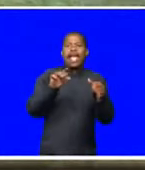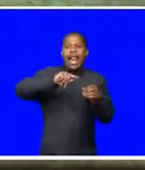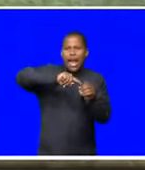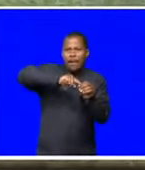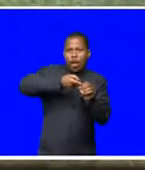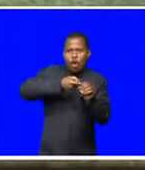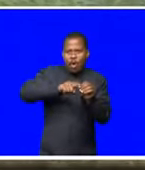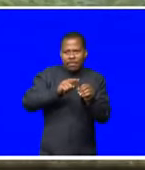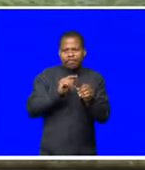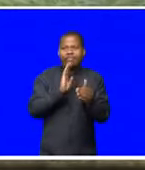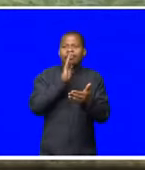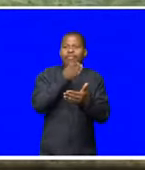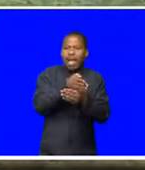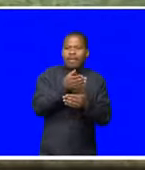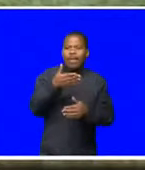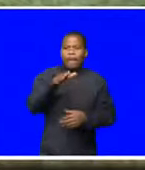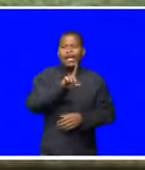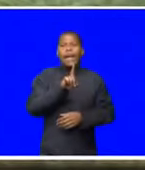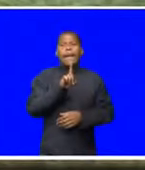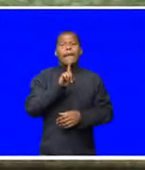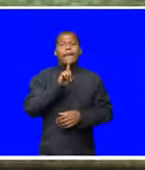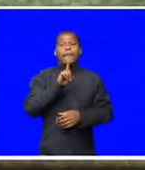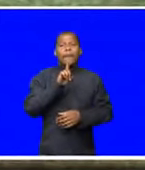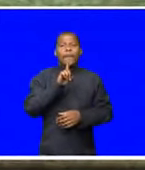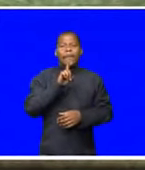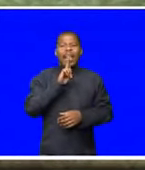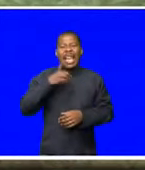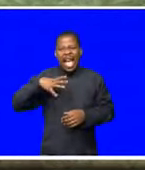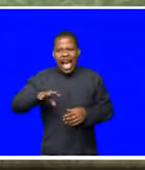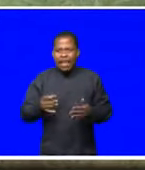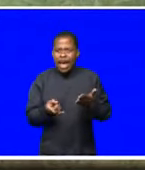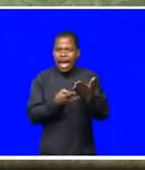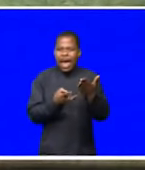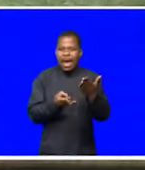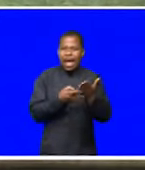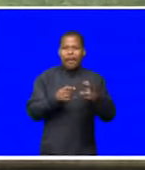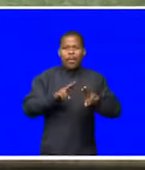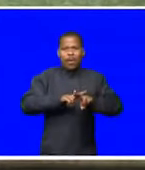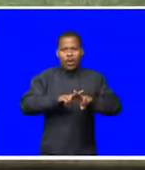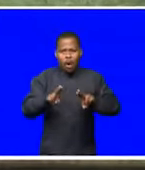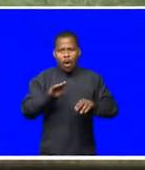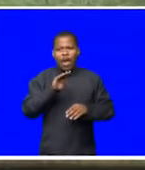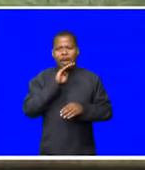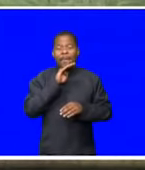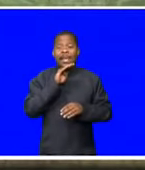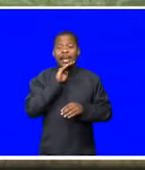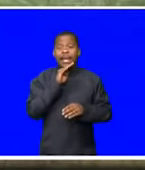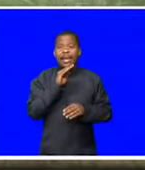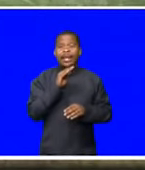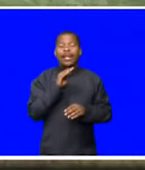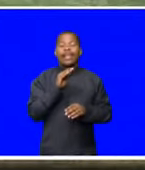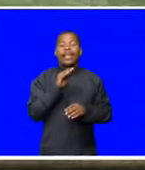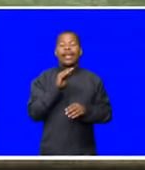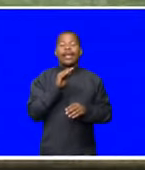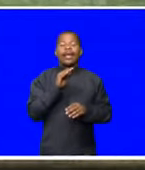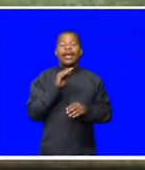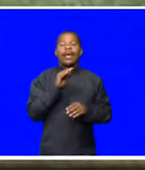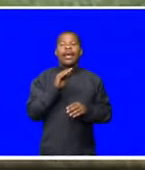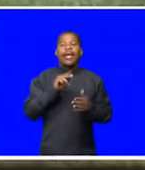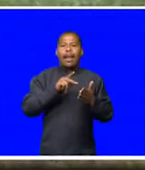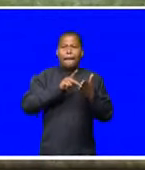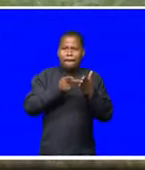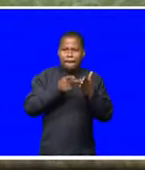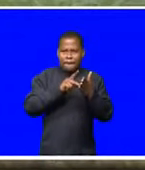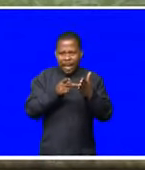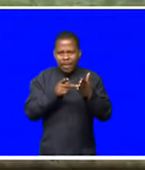Solo time kulensimu lena. Lenye so shothi ke so yalimala yena ngoba kuyasethwa lo mobo ungene ku